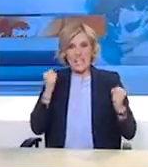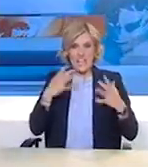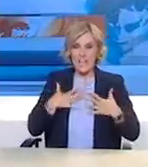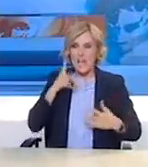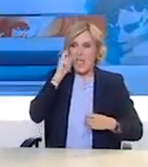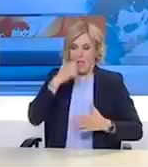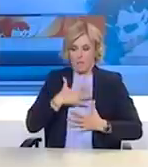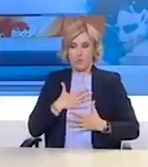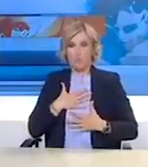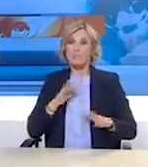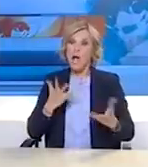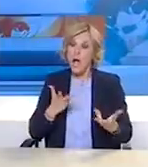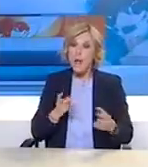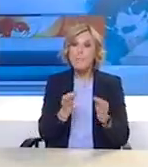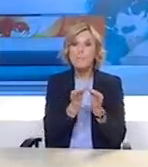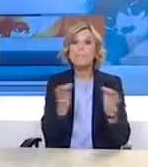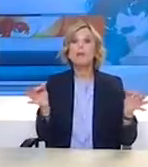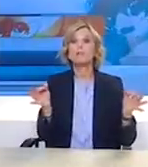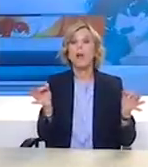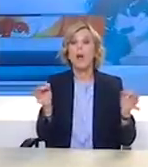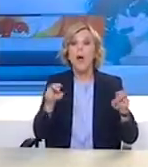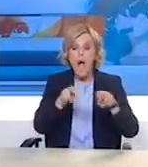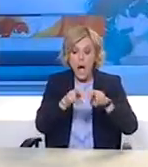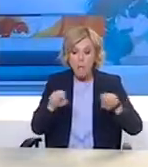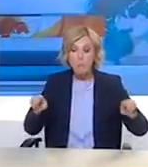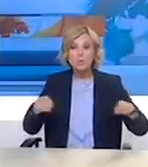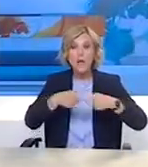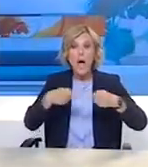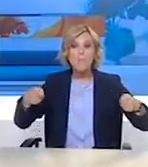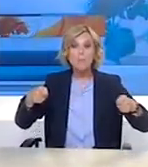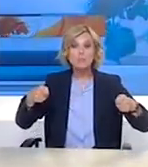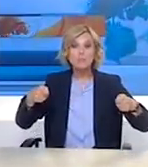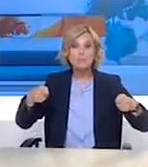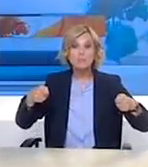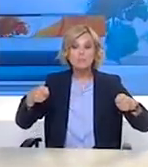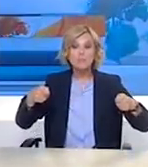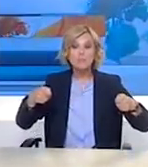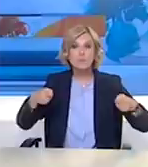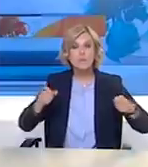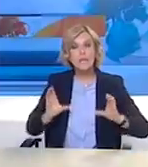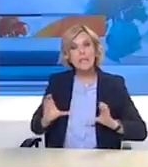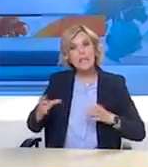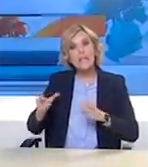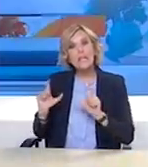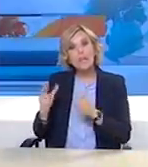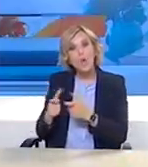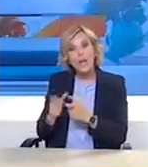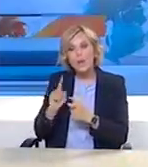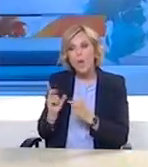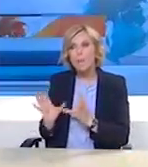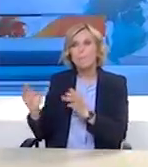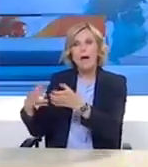μας, αλλά θα περπατήσουμε με τα μέτρα, με την απόσταση, με τους δικούς μας ανθρώπους. Δεν θα μπλέξουμε με άλλες